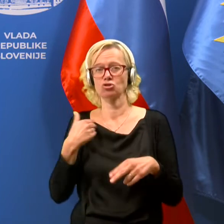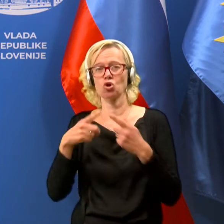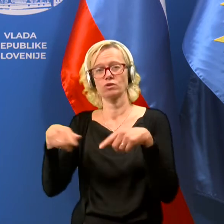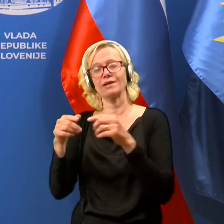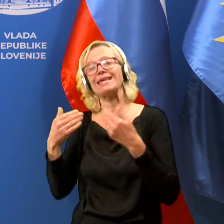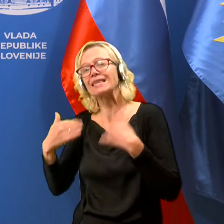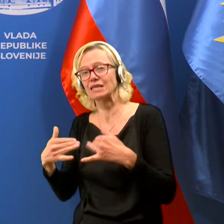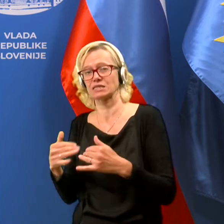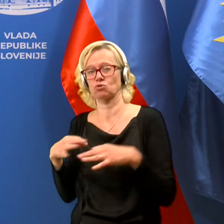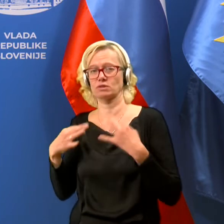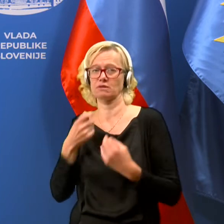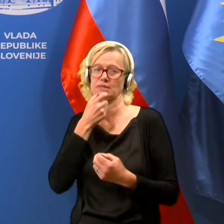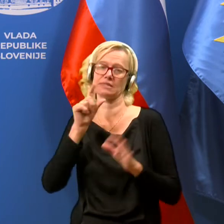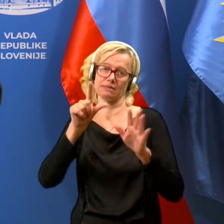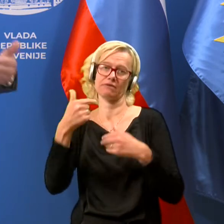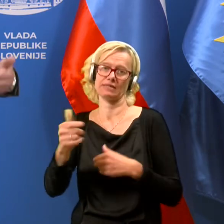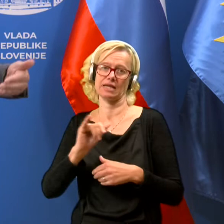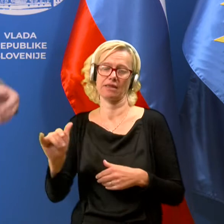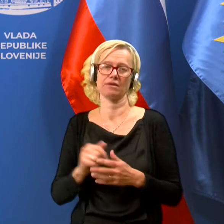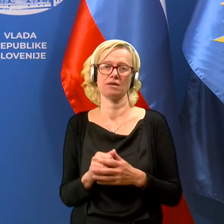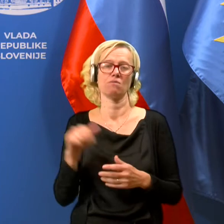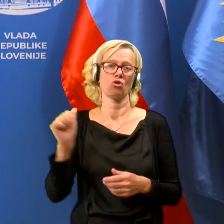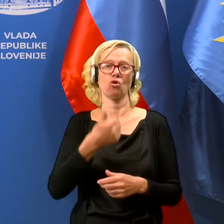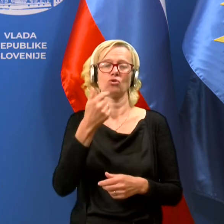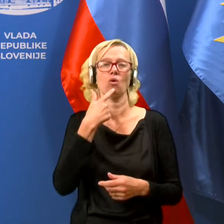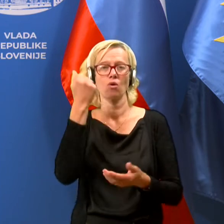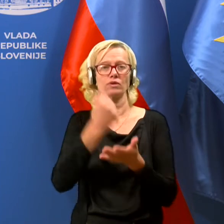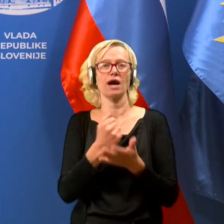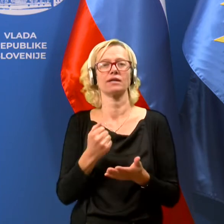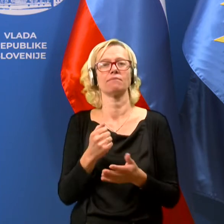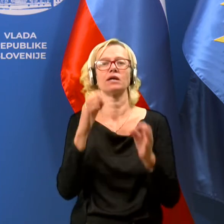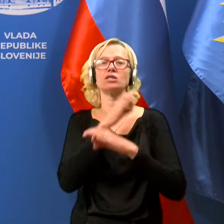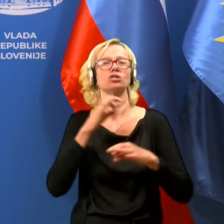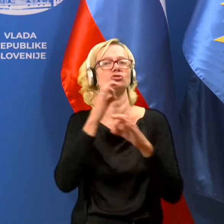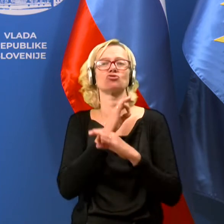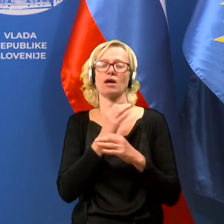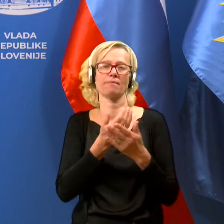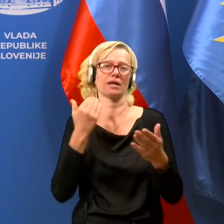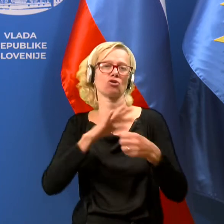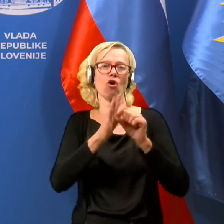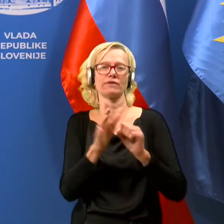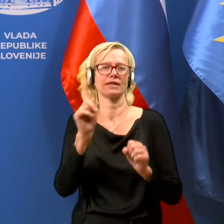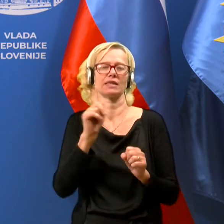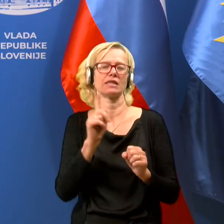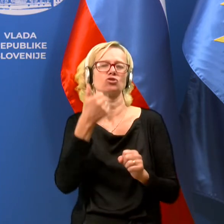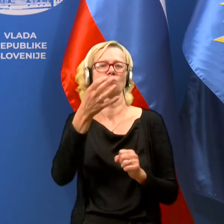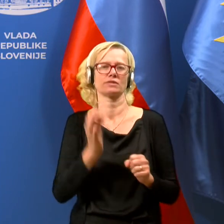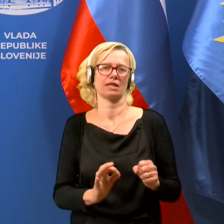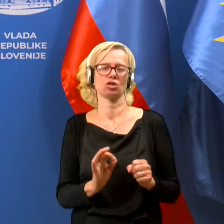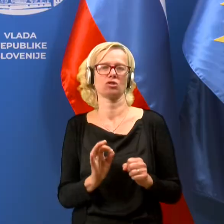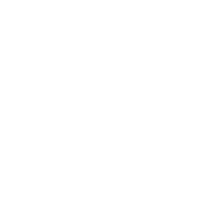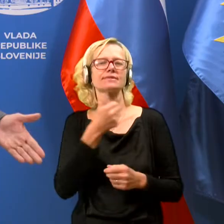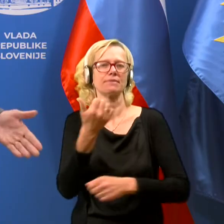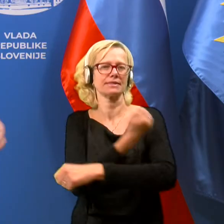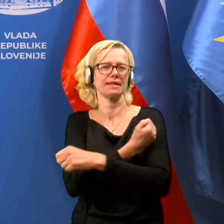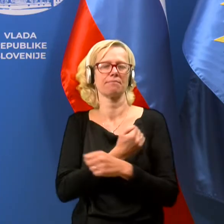oddelku za intenzivno zdravljenje je star 27 let. Ponovno poudarjam, da nihče pred COVID-om ni absolutno